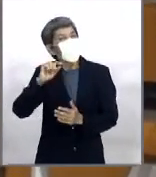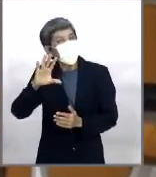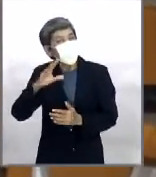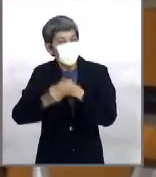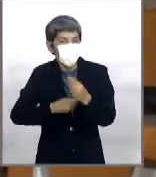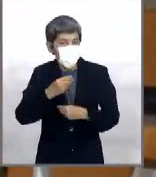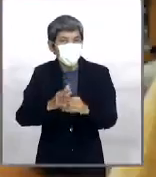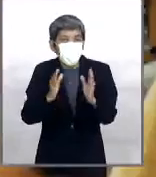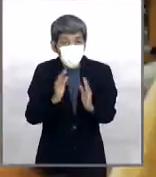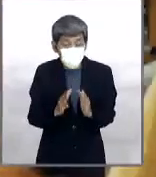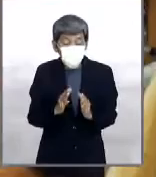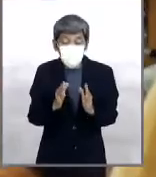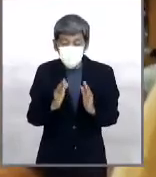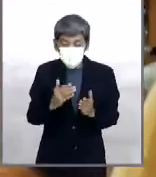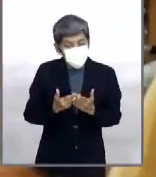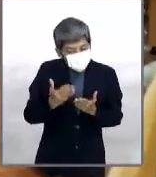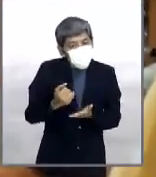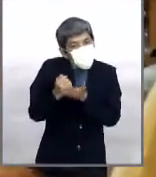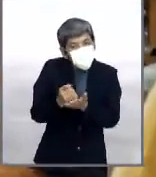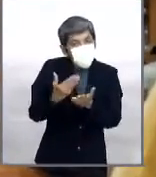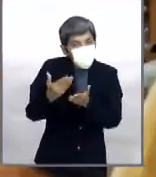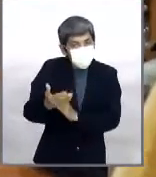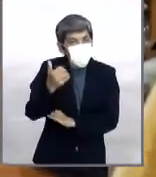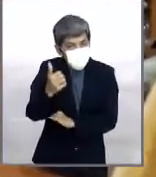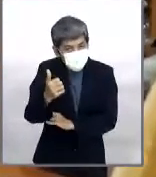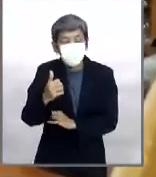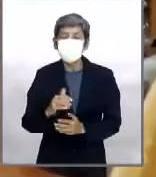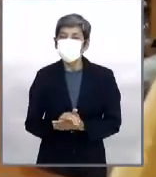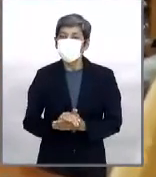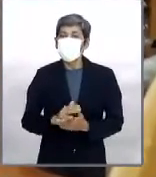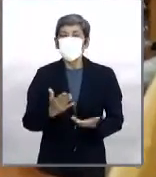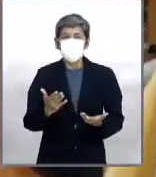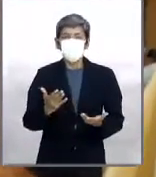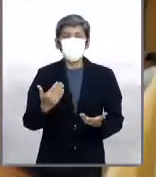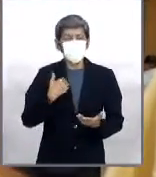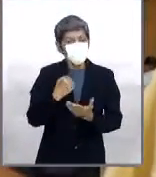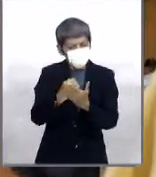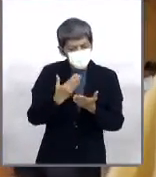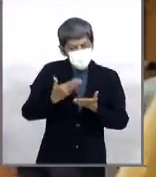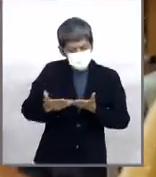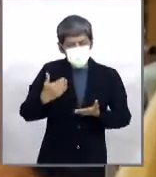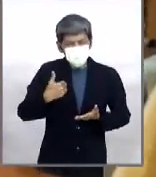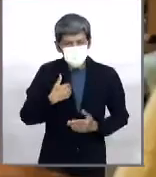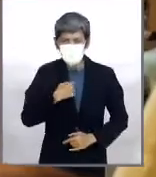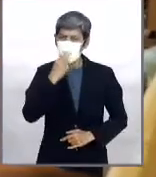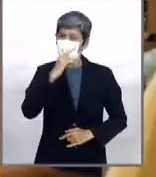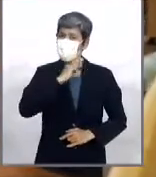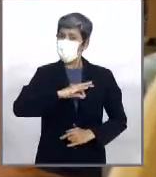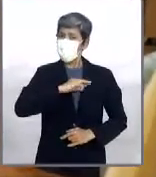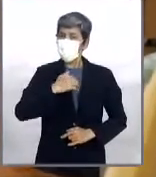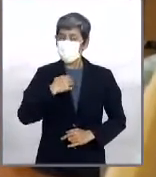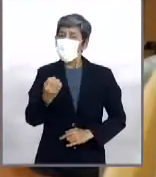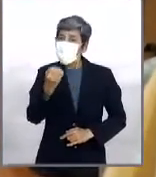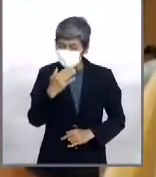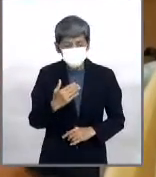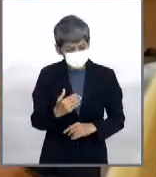ทเนี่ยคนเขาน่าจะช่วยเราซื ้อ ก็จริงครับมีคนช่วยเราซื้อแต่ที่มันเซอร์ไพรส์มากกว่าเขาก็บอ